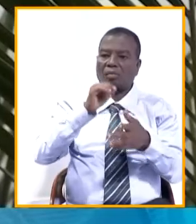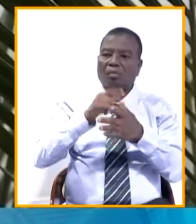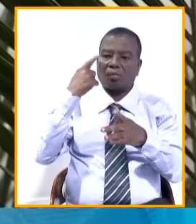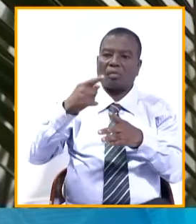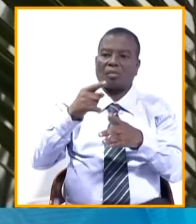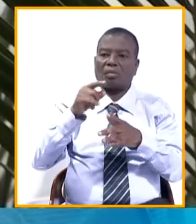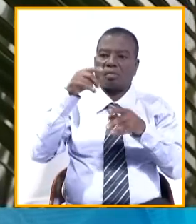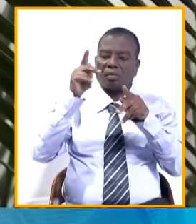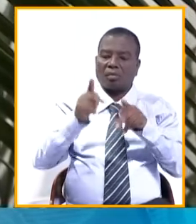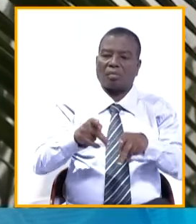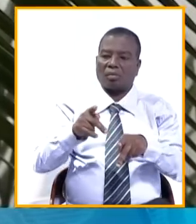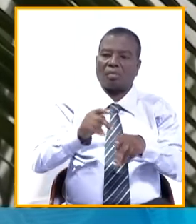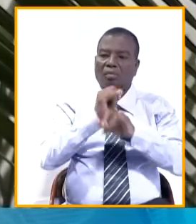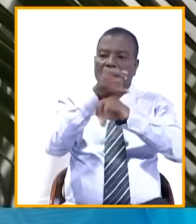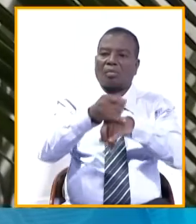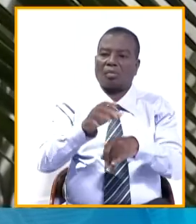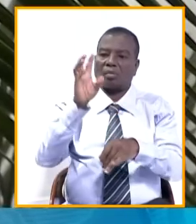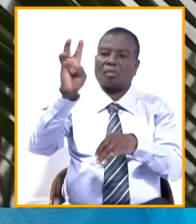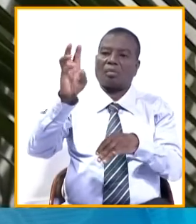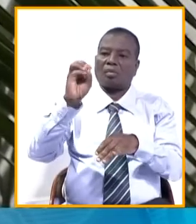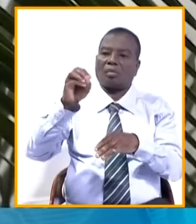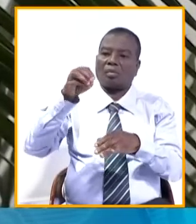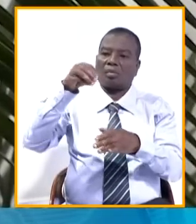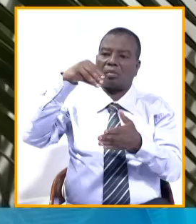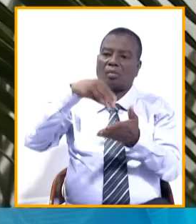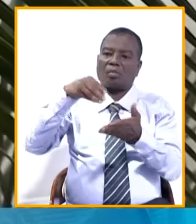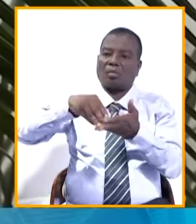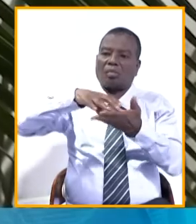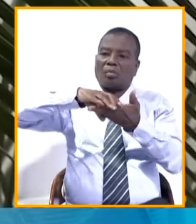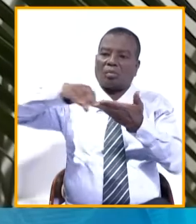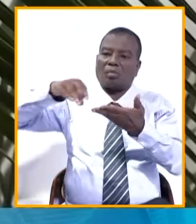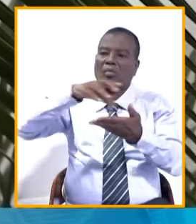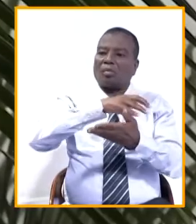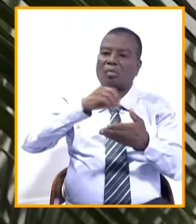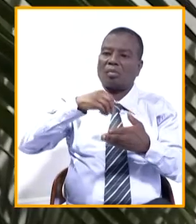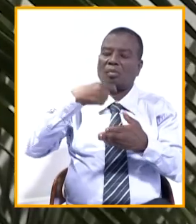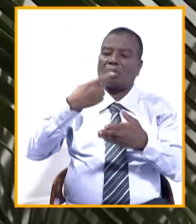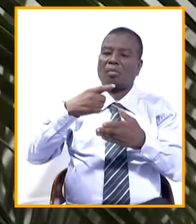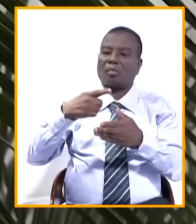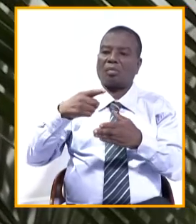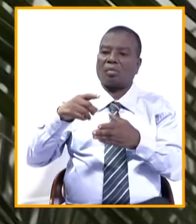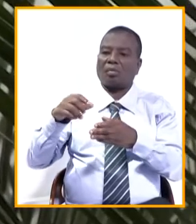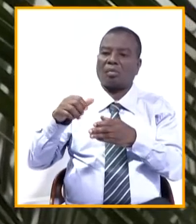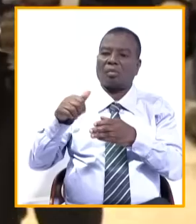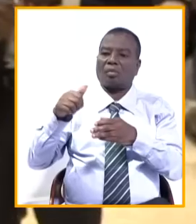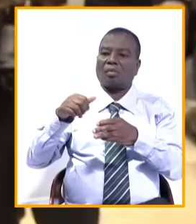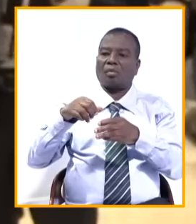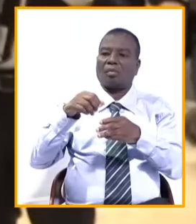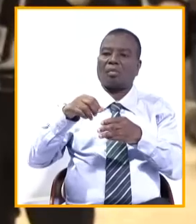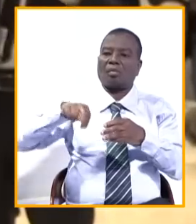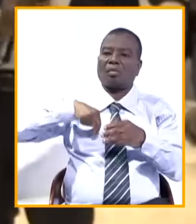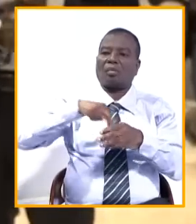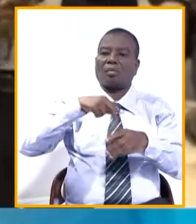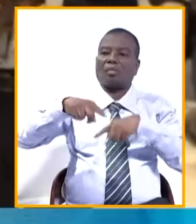train d'investir à peu près 60 millions de dollars sur 2 projets qui appuient déjà les axes prioritaires du pacte. Nous